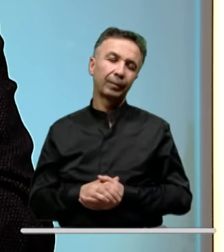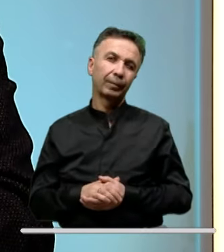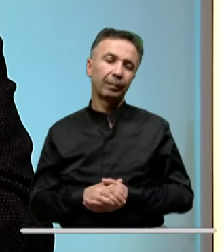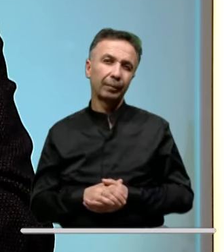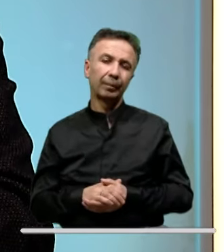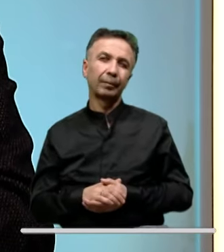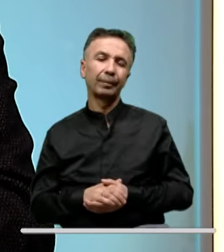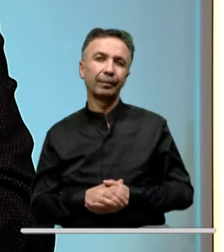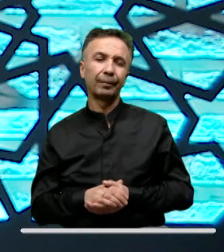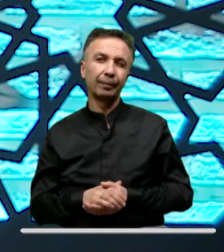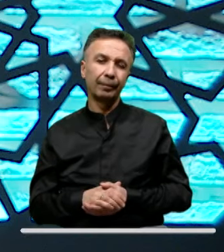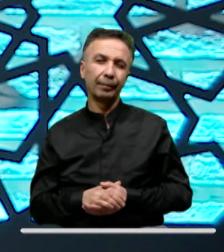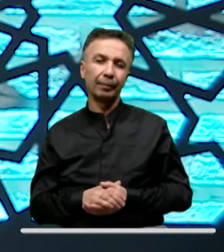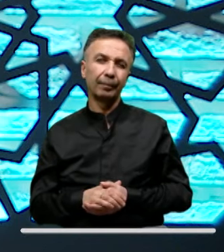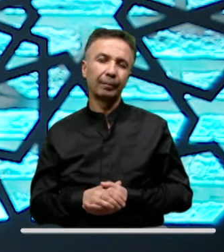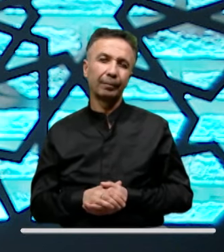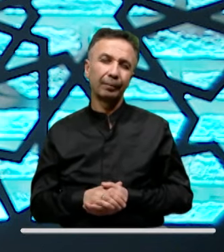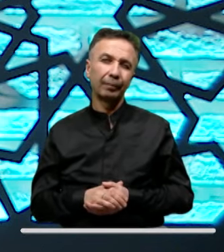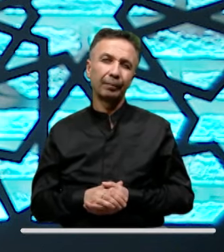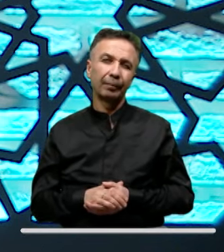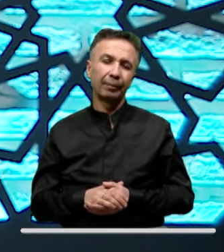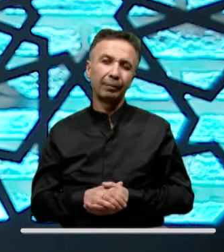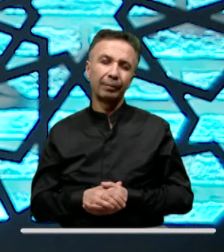Peki. Soralım Hacı abi, bakalım ne diyecek hocam.